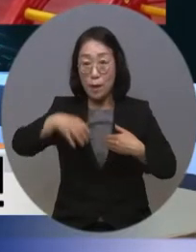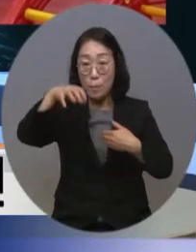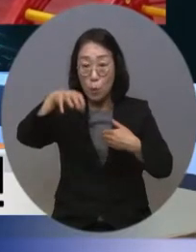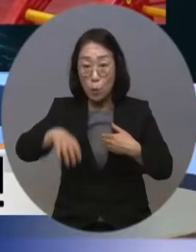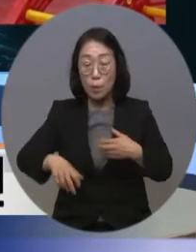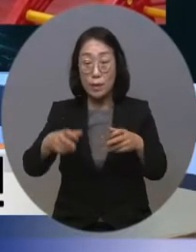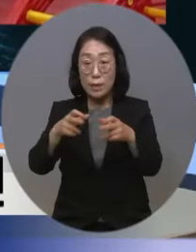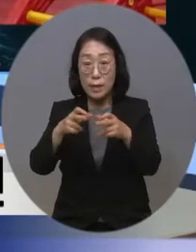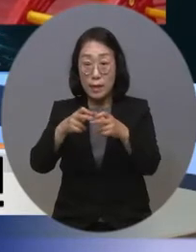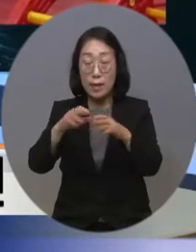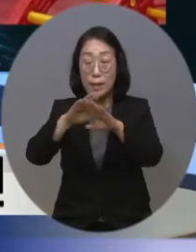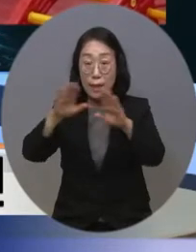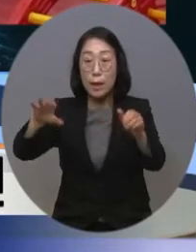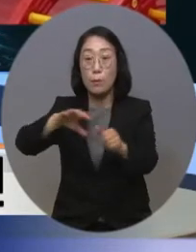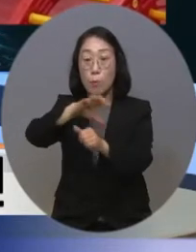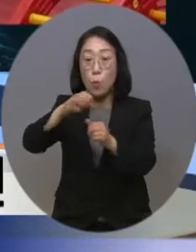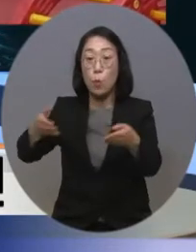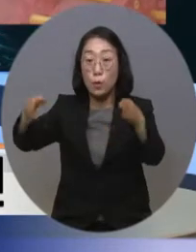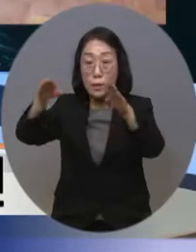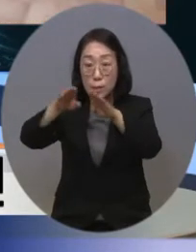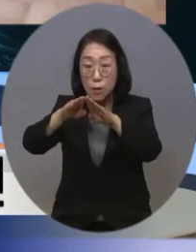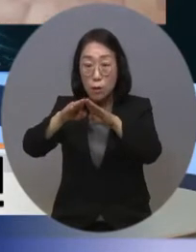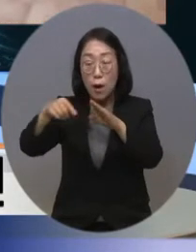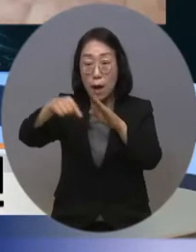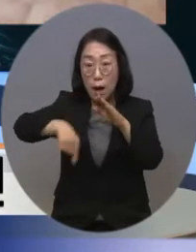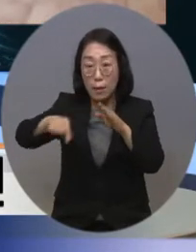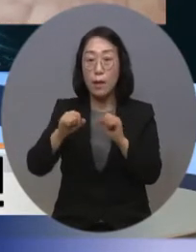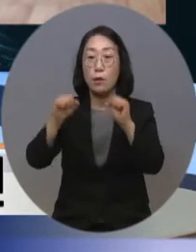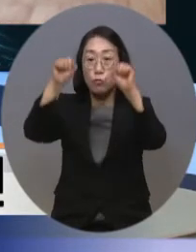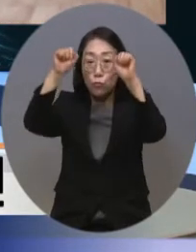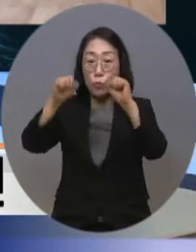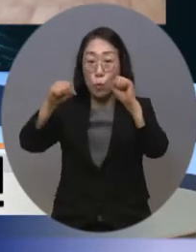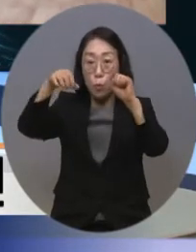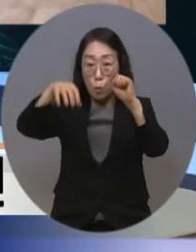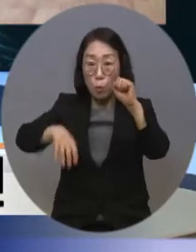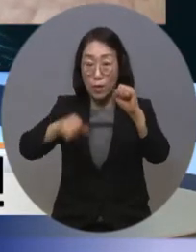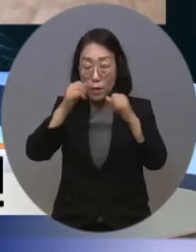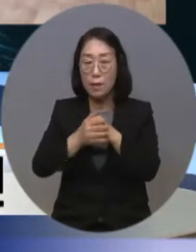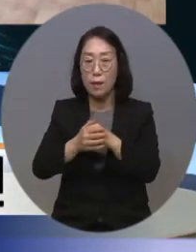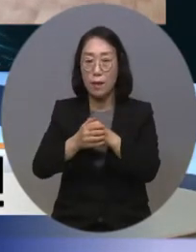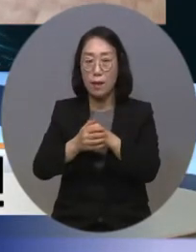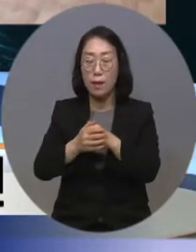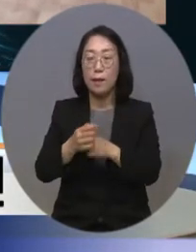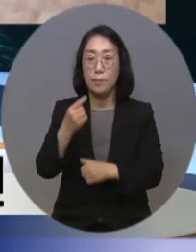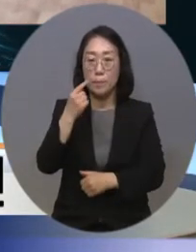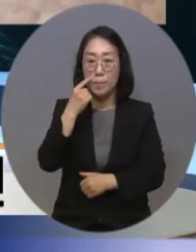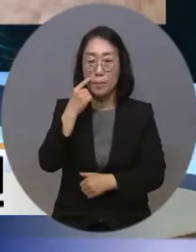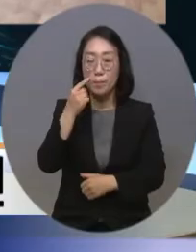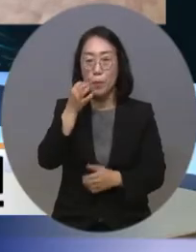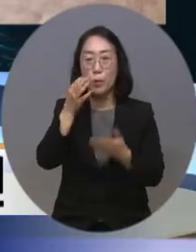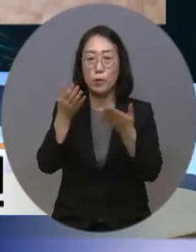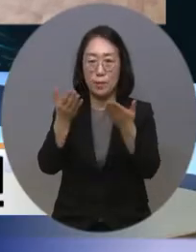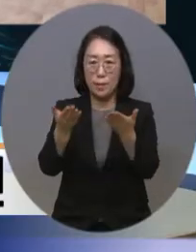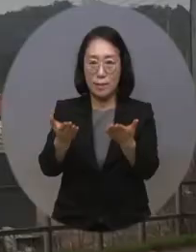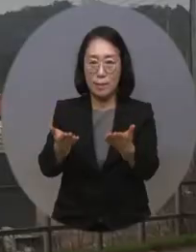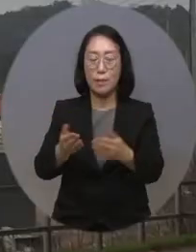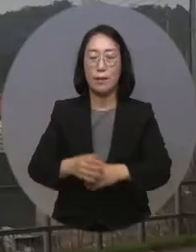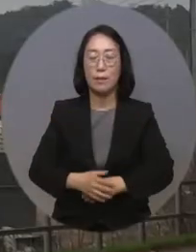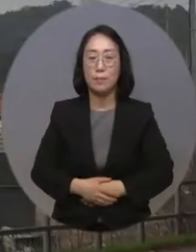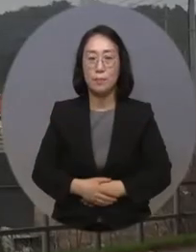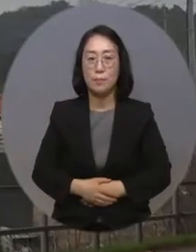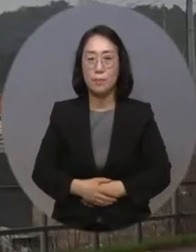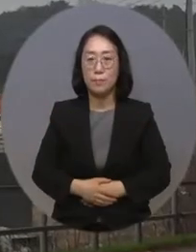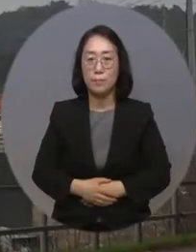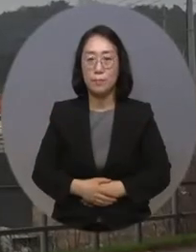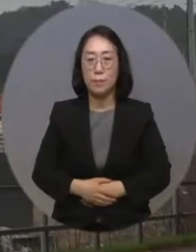장애인 주간보호시설에 체육시설이 마련돼 있는데요. 현장에 권도희 기자가 다녀왔습니다.